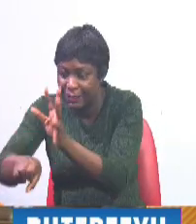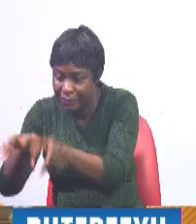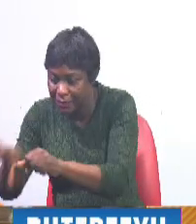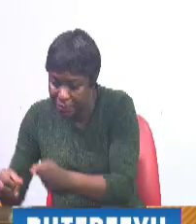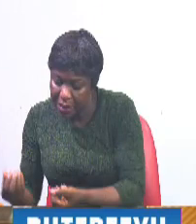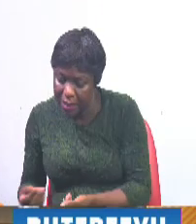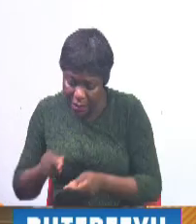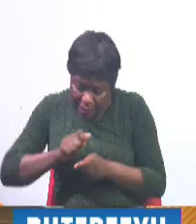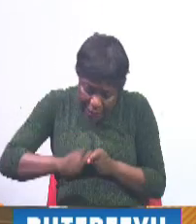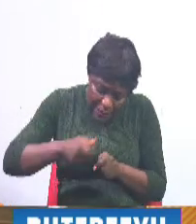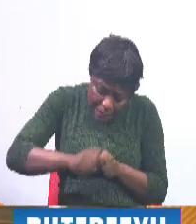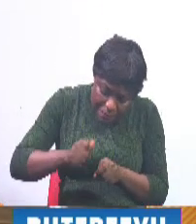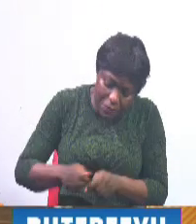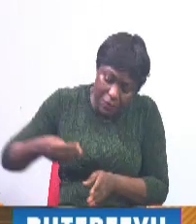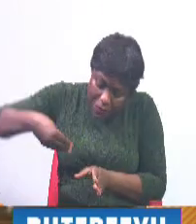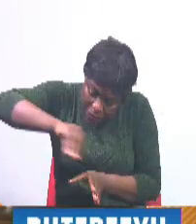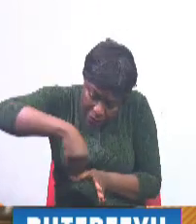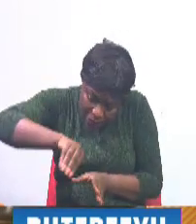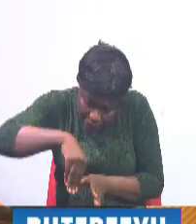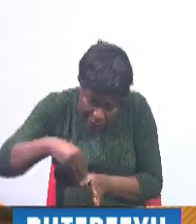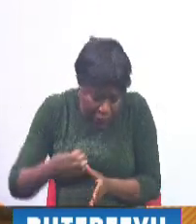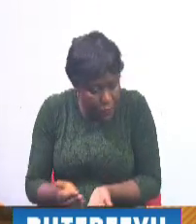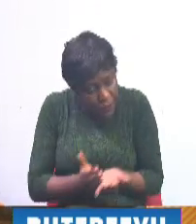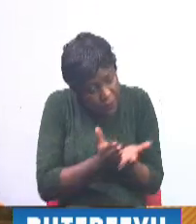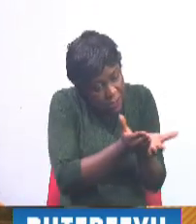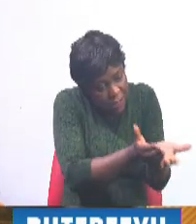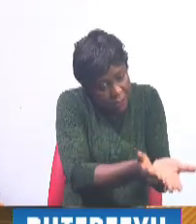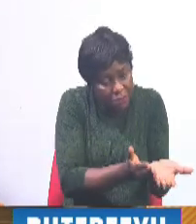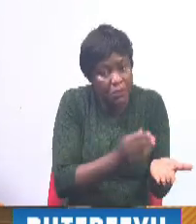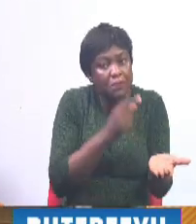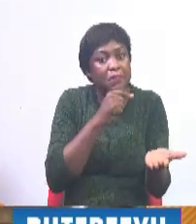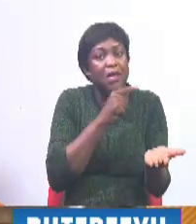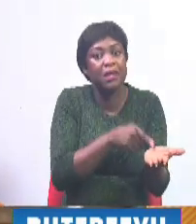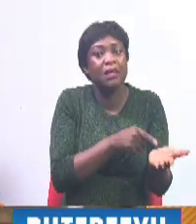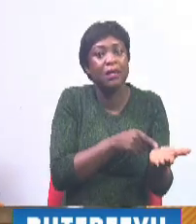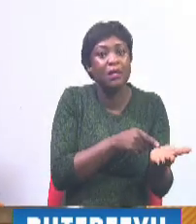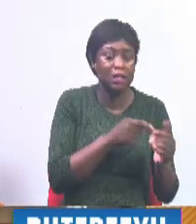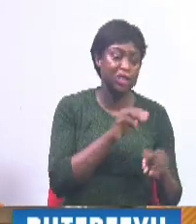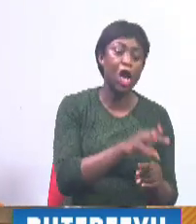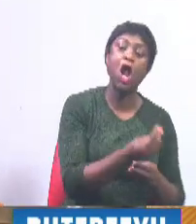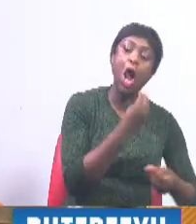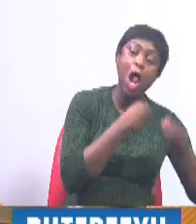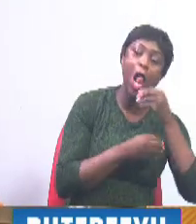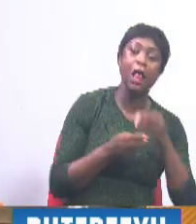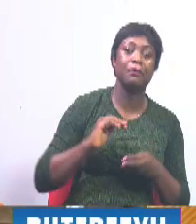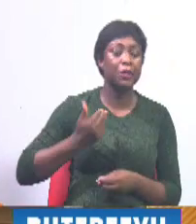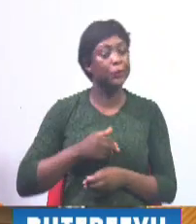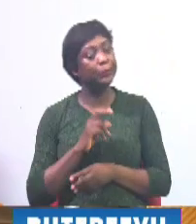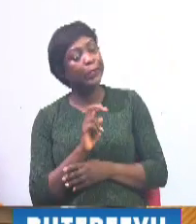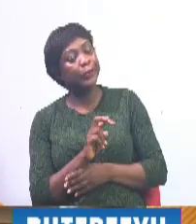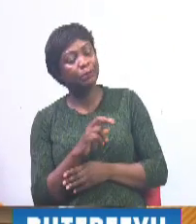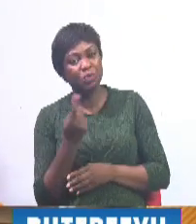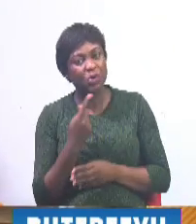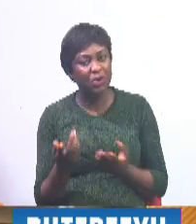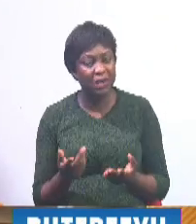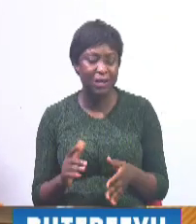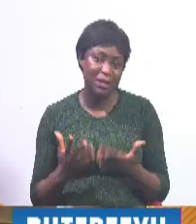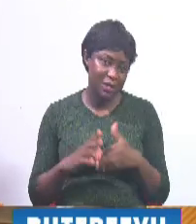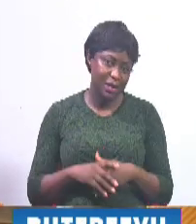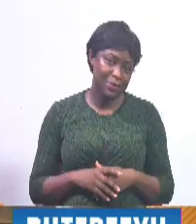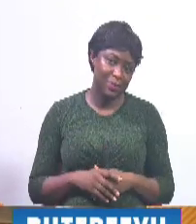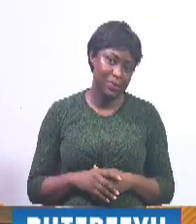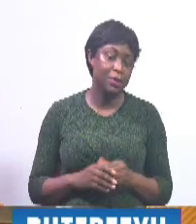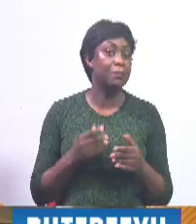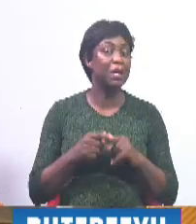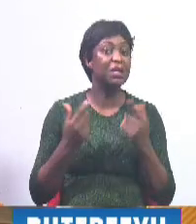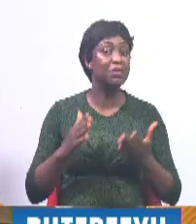nga bw'agamba nti ziwoomye nnyo agaaya gwe okola ki n'enkoko mira kati tutumye n'abakyala amanya nti kyakula